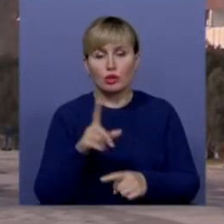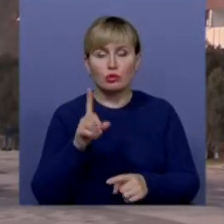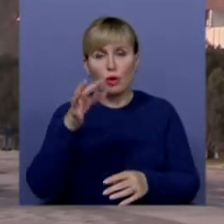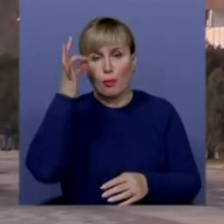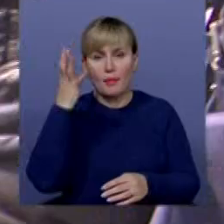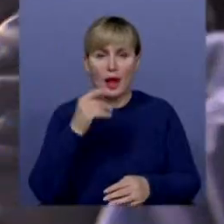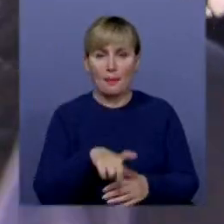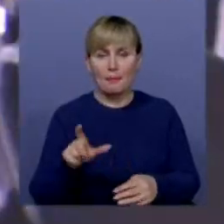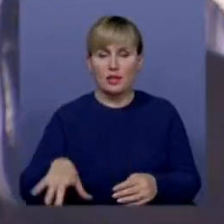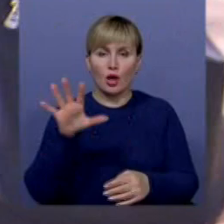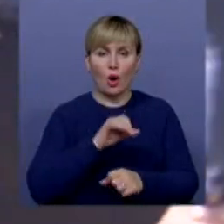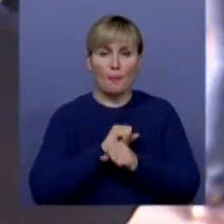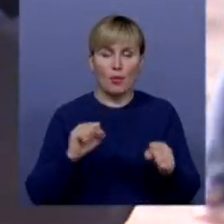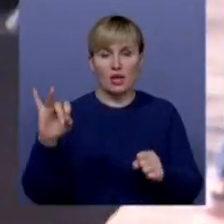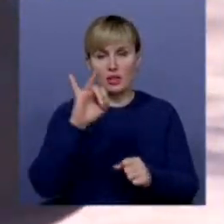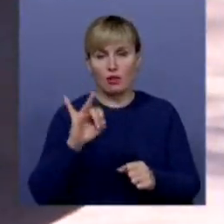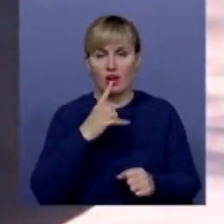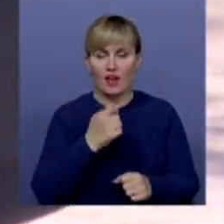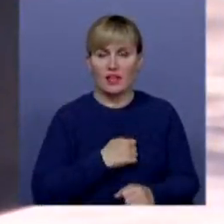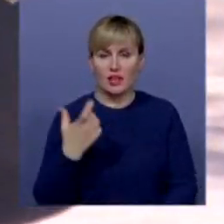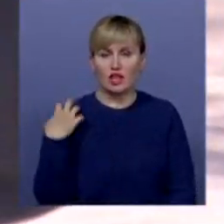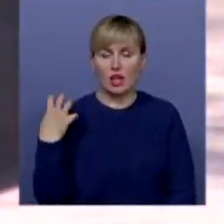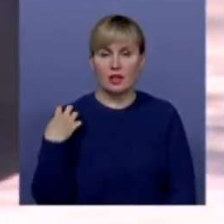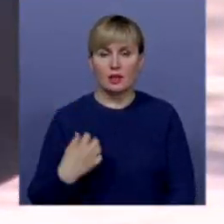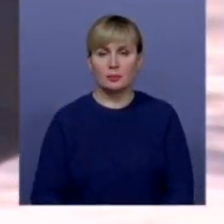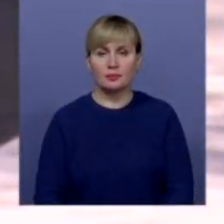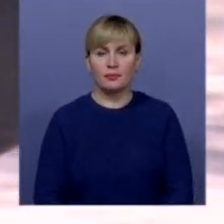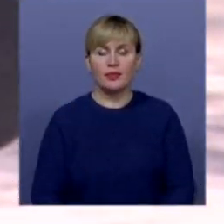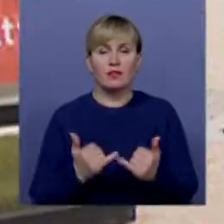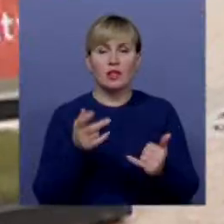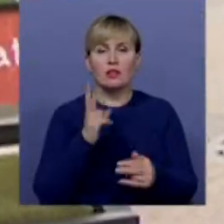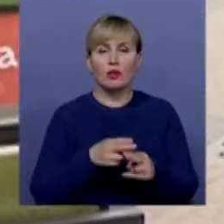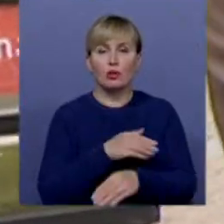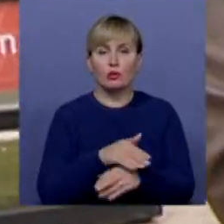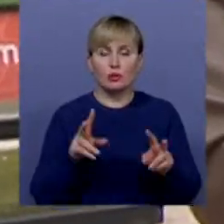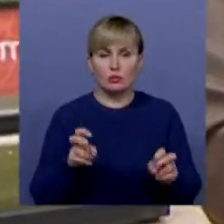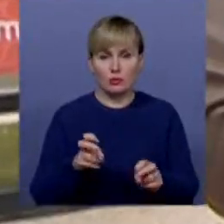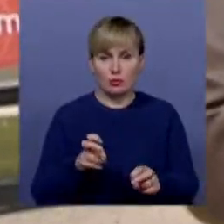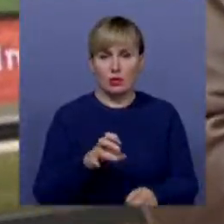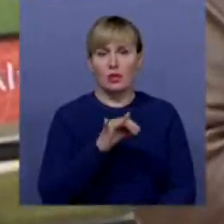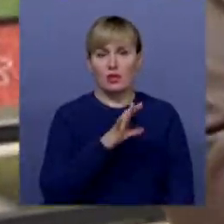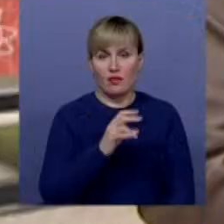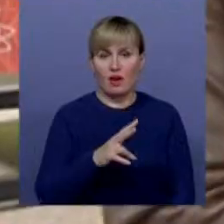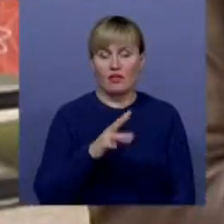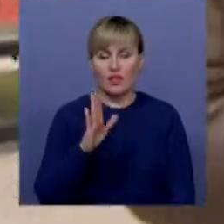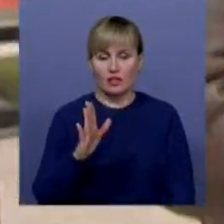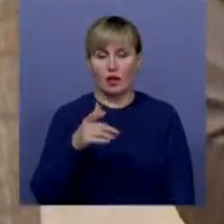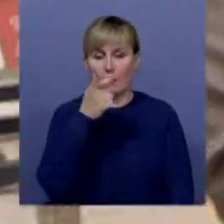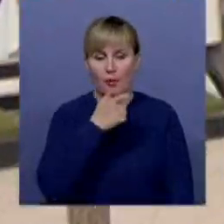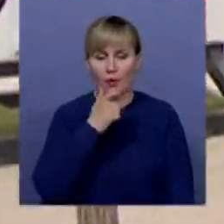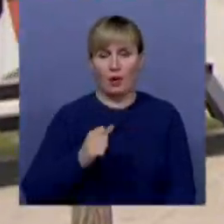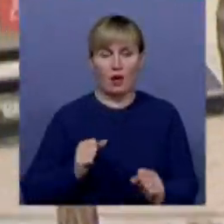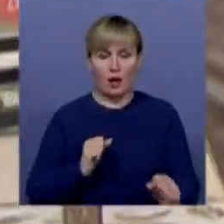помнят алматинцы о подвиге легендарного военачальника. В честь кого эта улица названа? В честь Ивана Васильевича Панфилова,